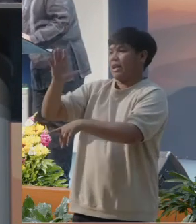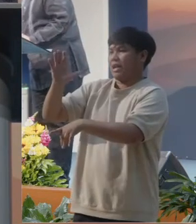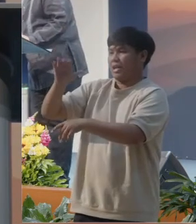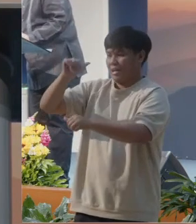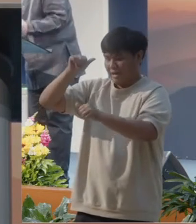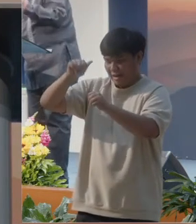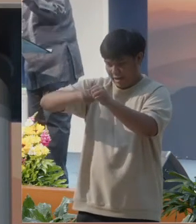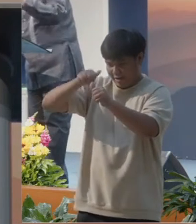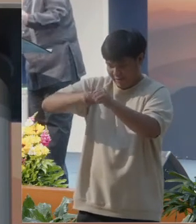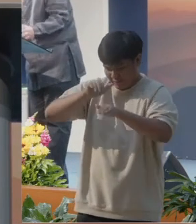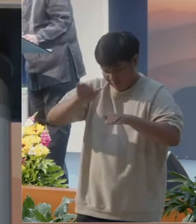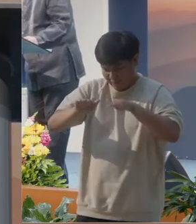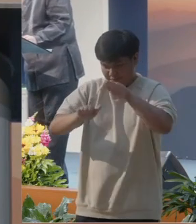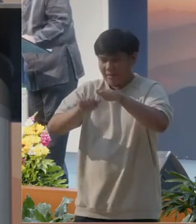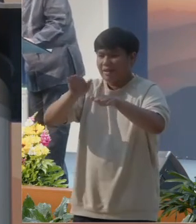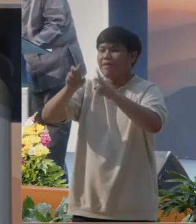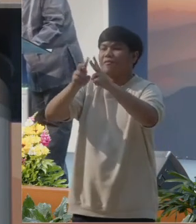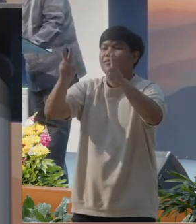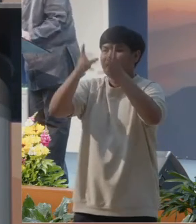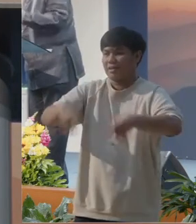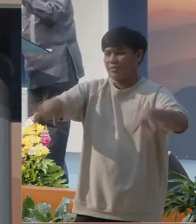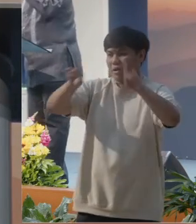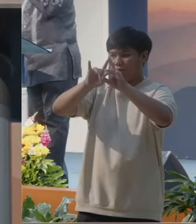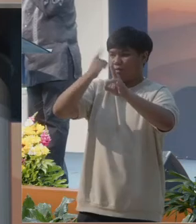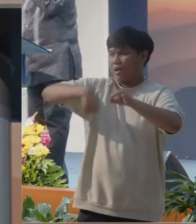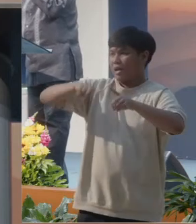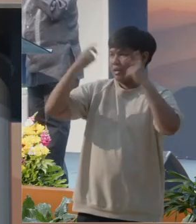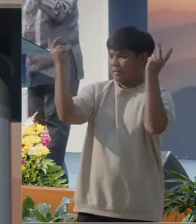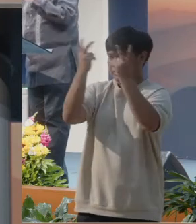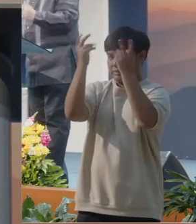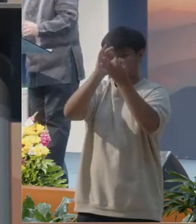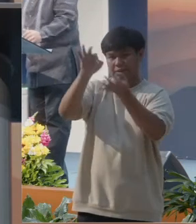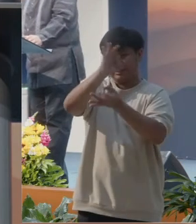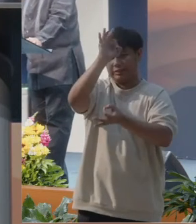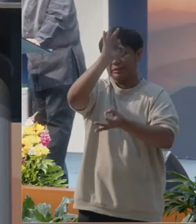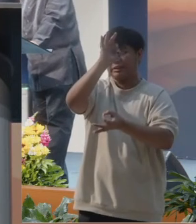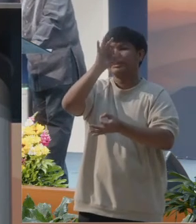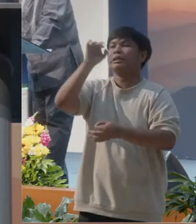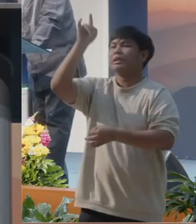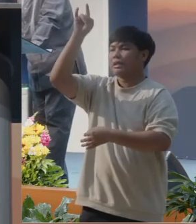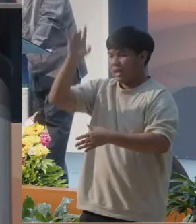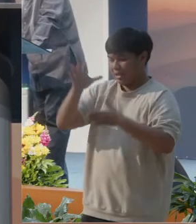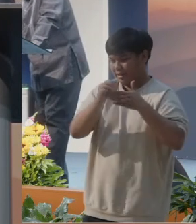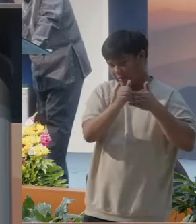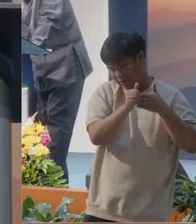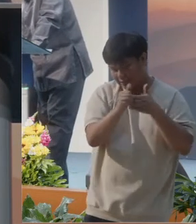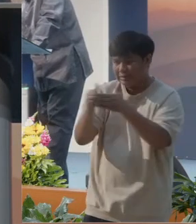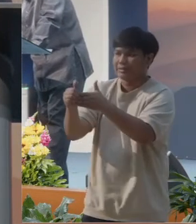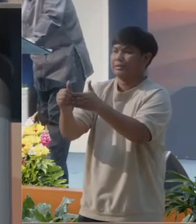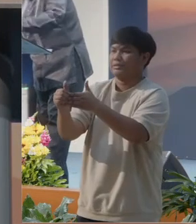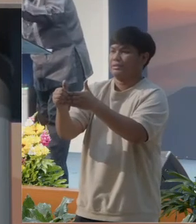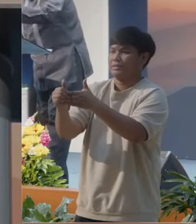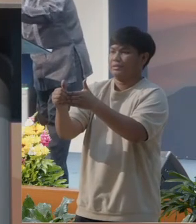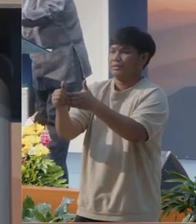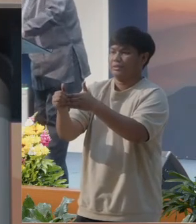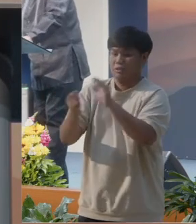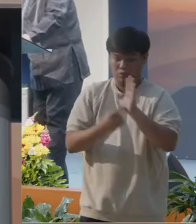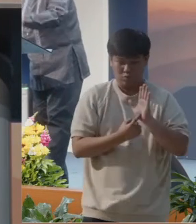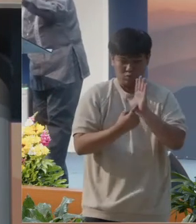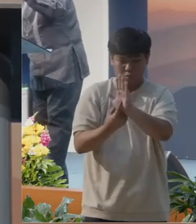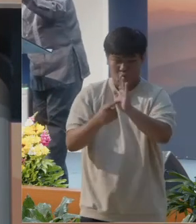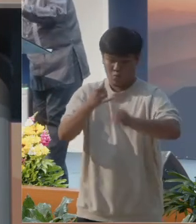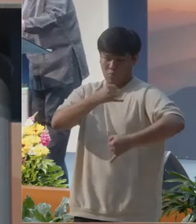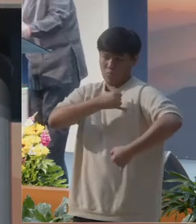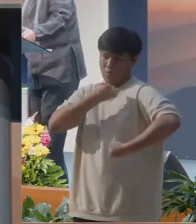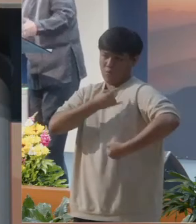lakad. Mahalaga para sa tagumpay nating espiritual ang gabay ng Panginoon. Pinakita ang pagsunod ni Josue